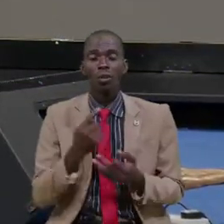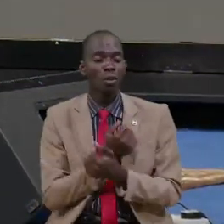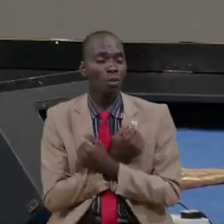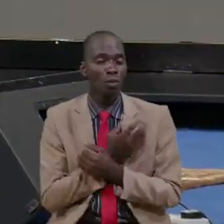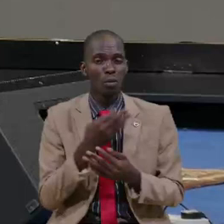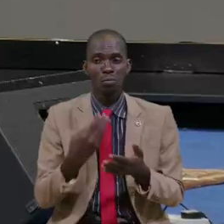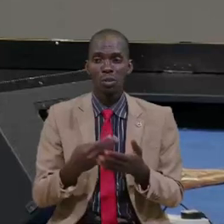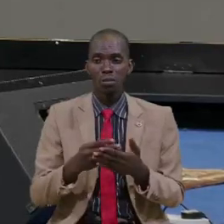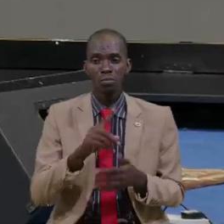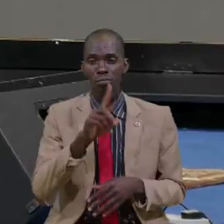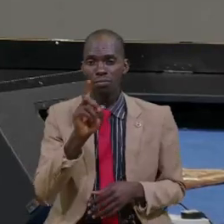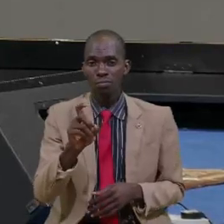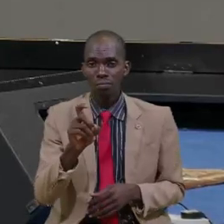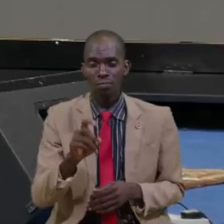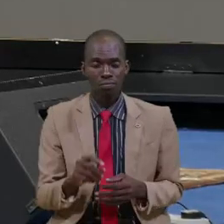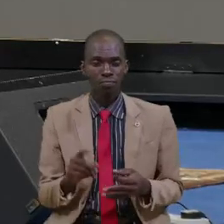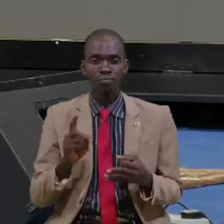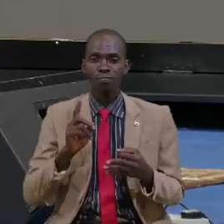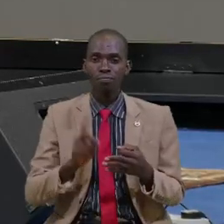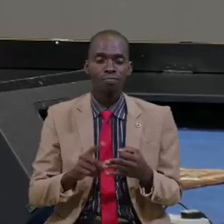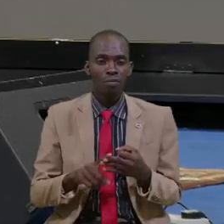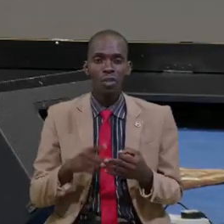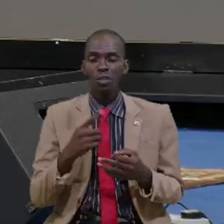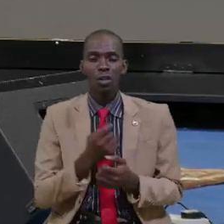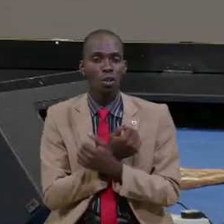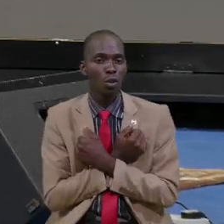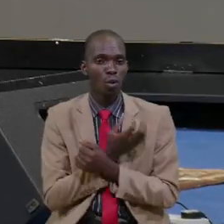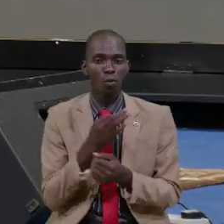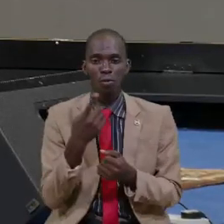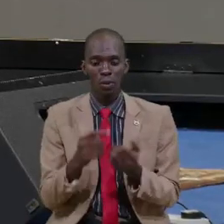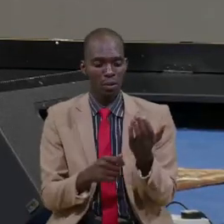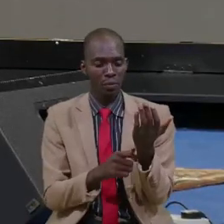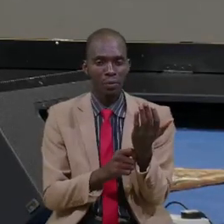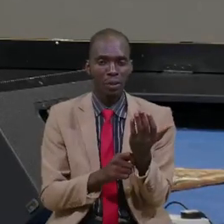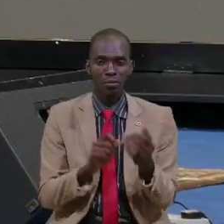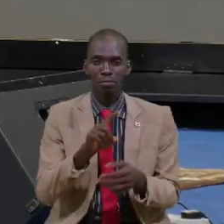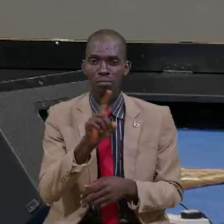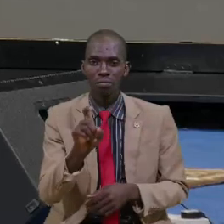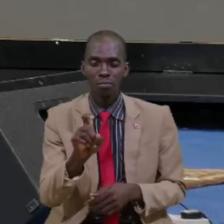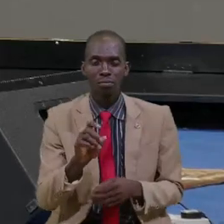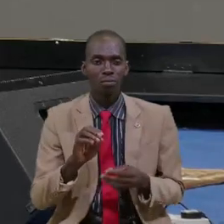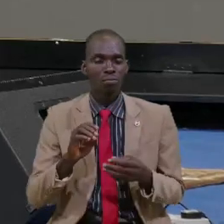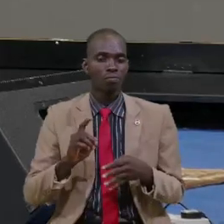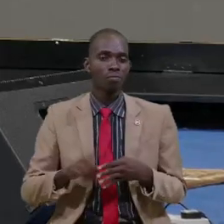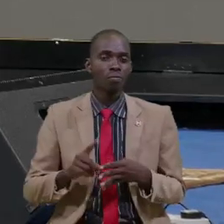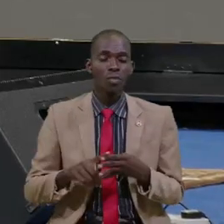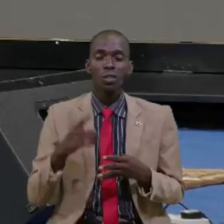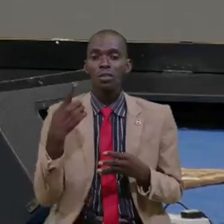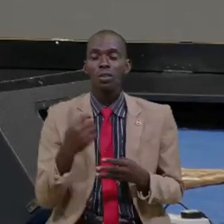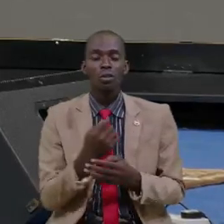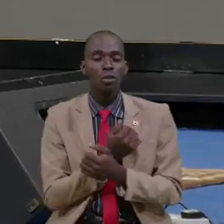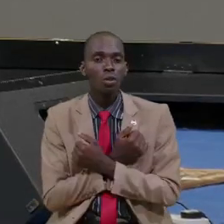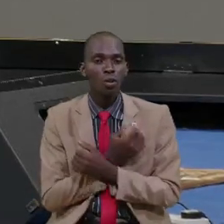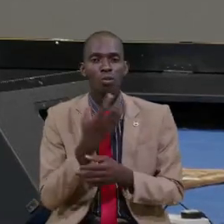de l'argent? Est-ce l'amour de la chair? Est-ce l'amour de